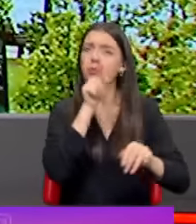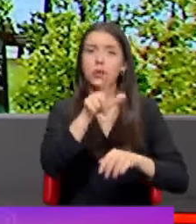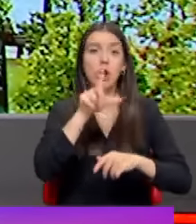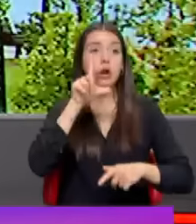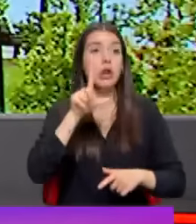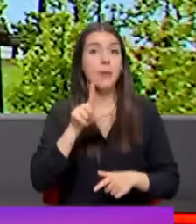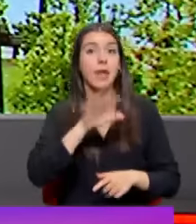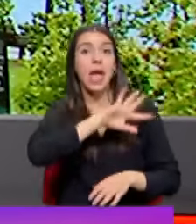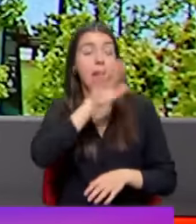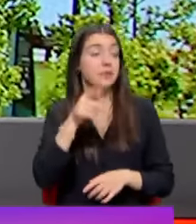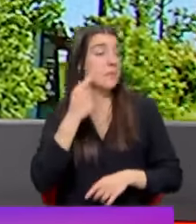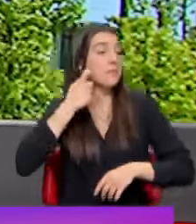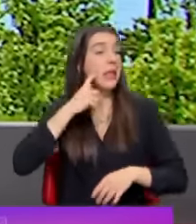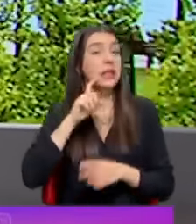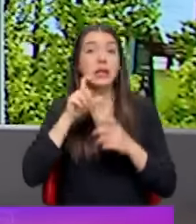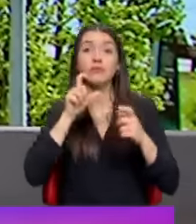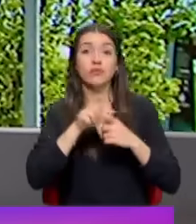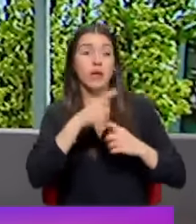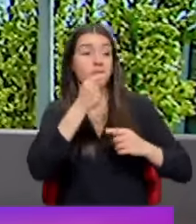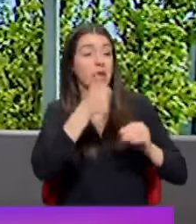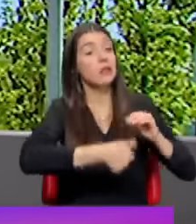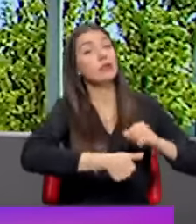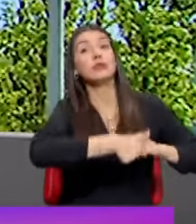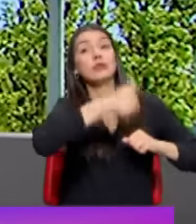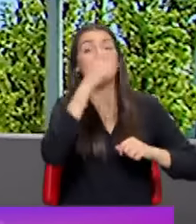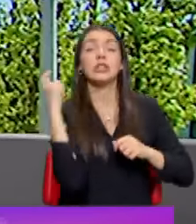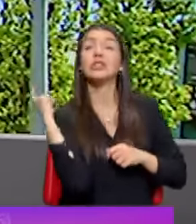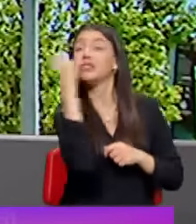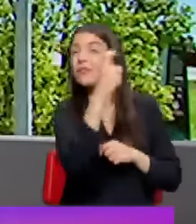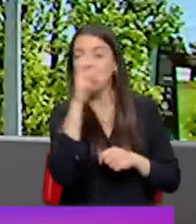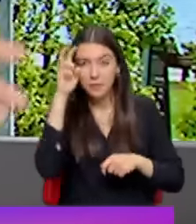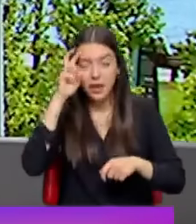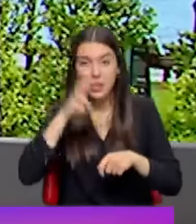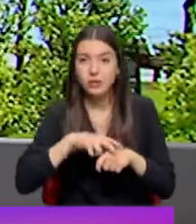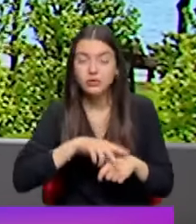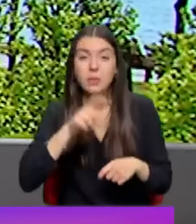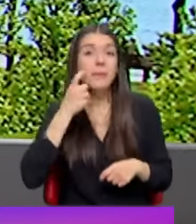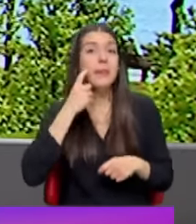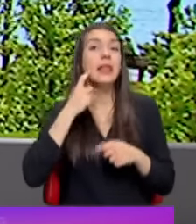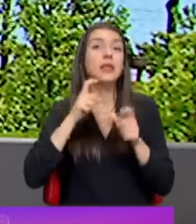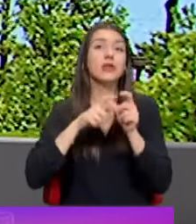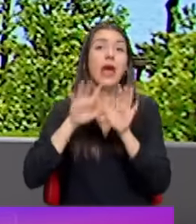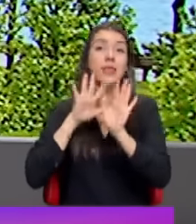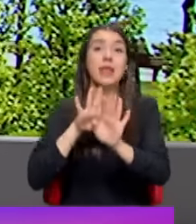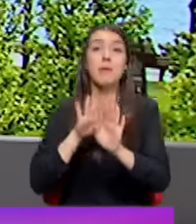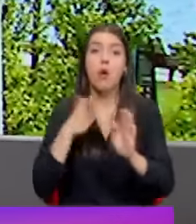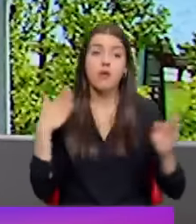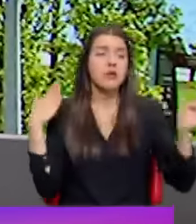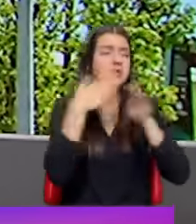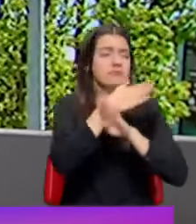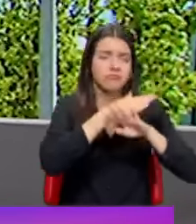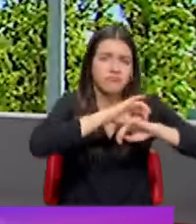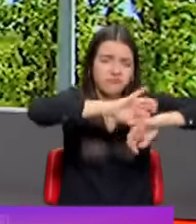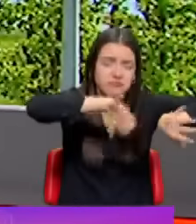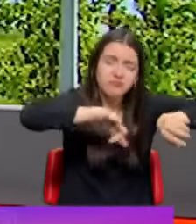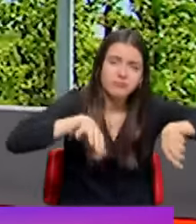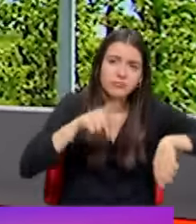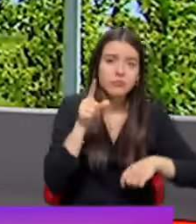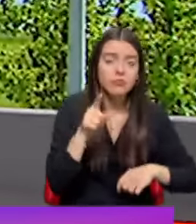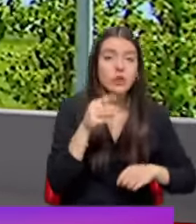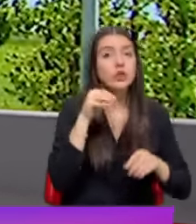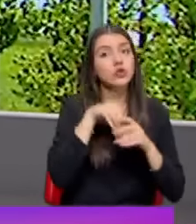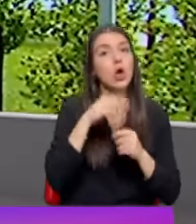denip patates soğan fiyatlarının çok artmasına yükselen tepkiye cevaben patates soğan depolarını basmışlardı, hatırlayacaksınız. Sonrasında 3